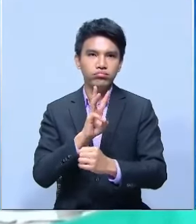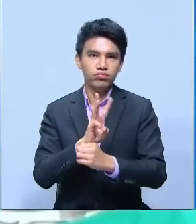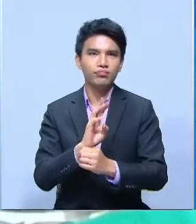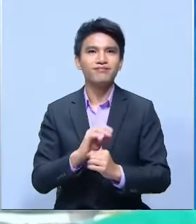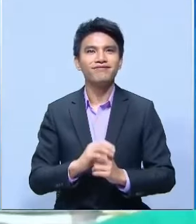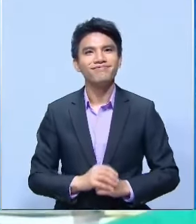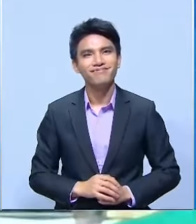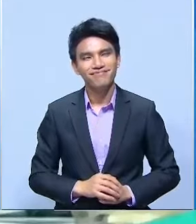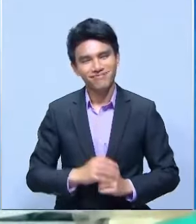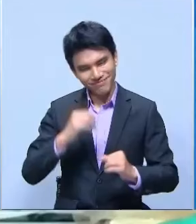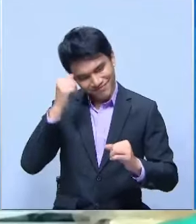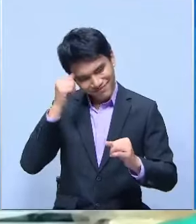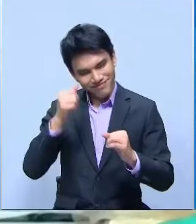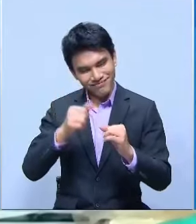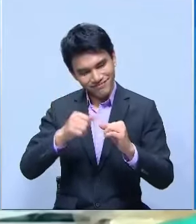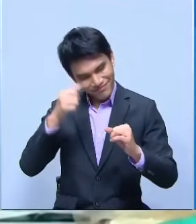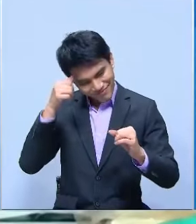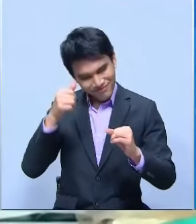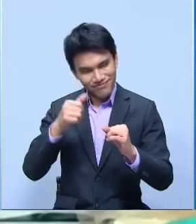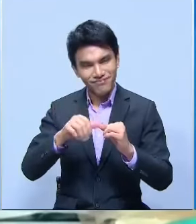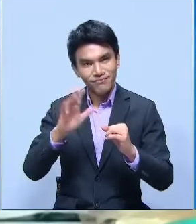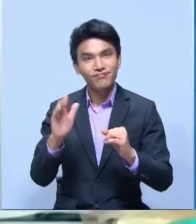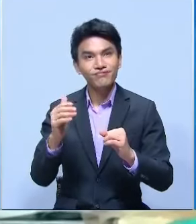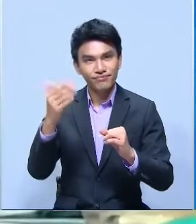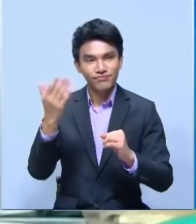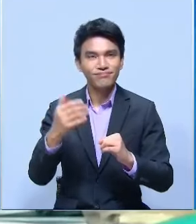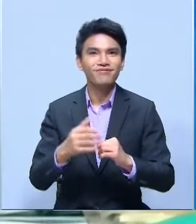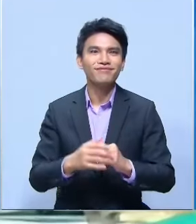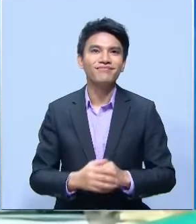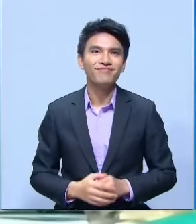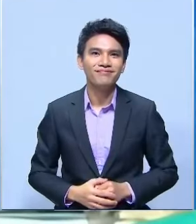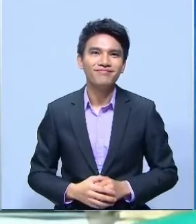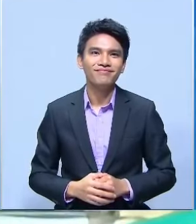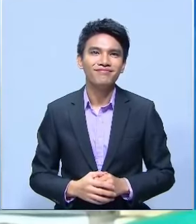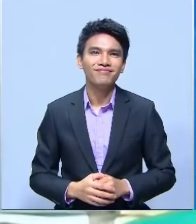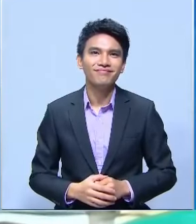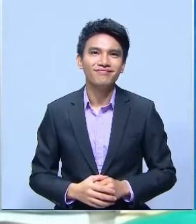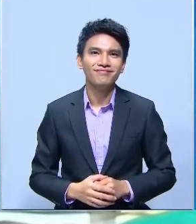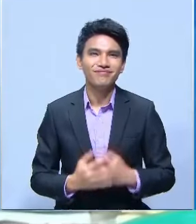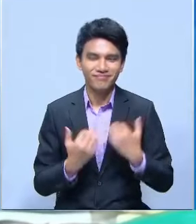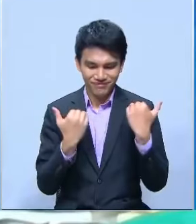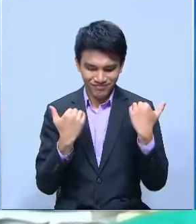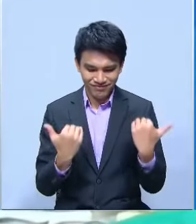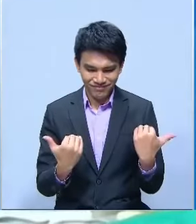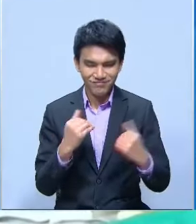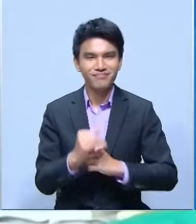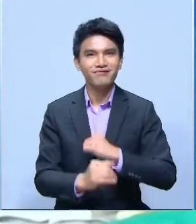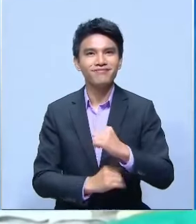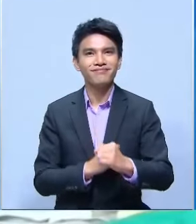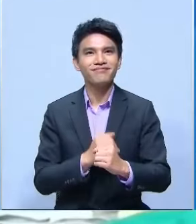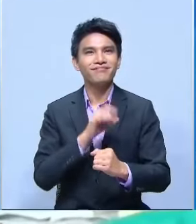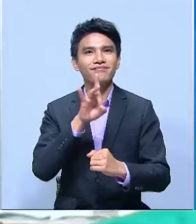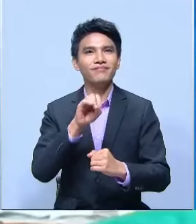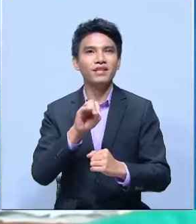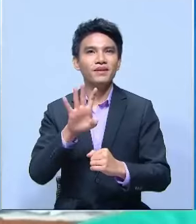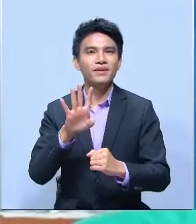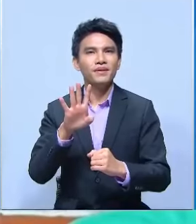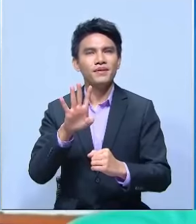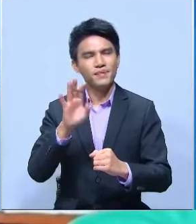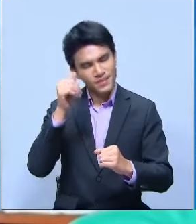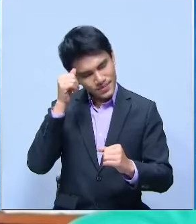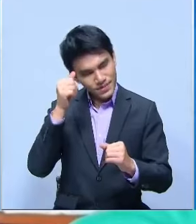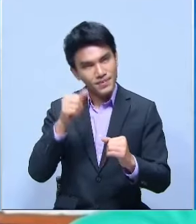ท่องจำจำเอาไว้ตั้งแต่นั้นมาปัจจุบันเนี่ยอายุ84ปี ครับ มันก็ยัง